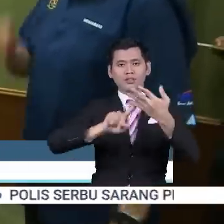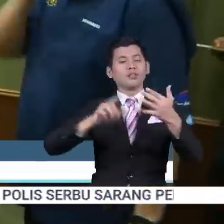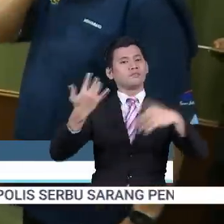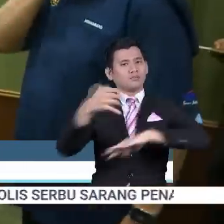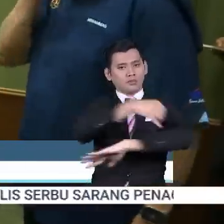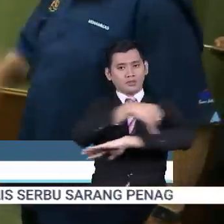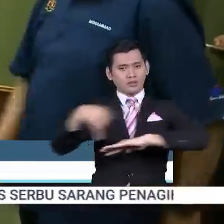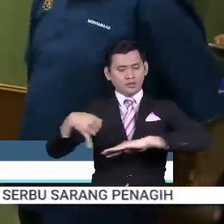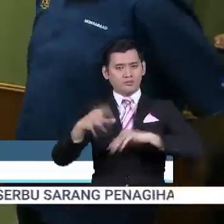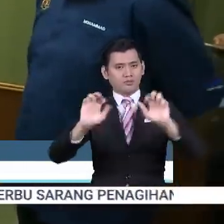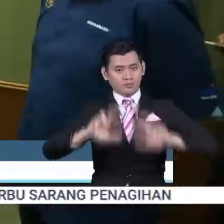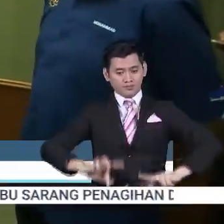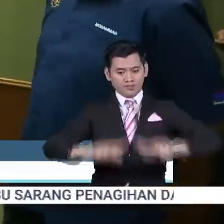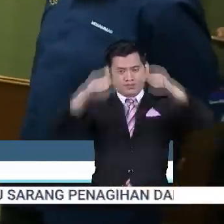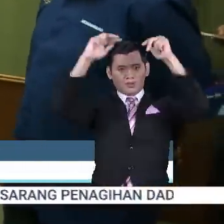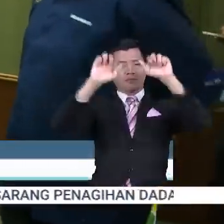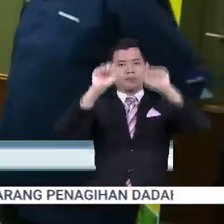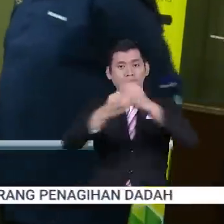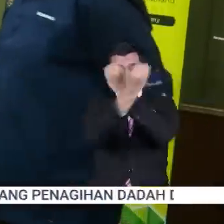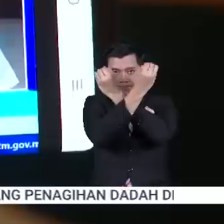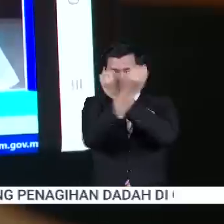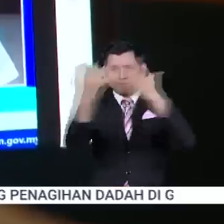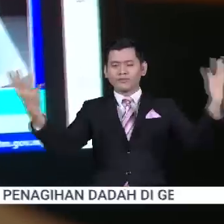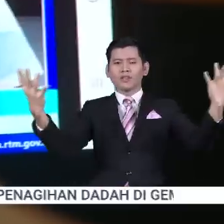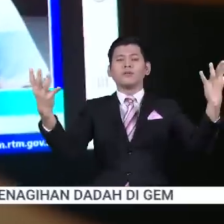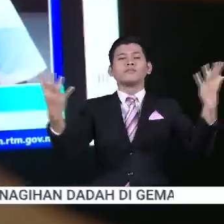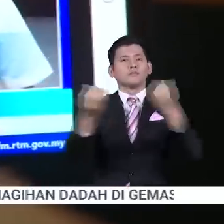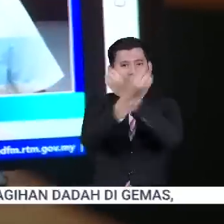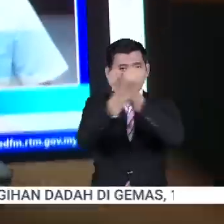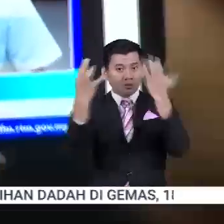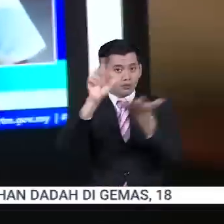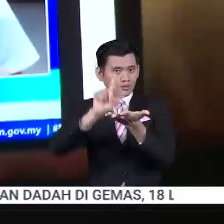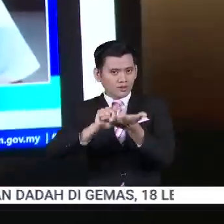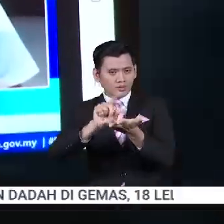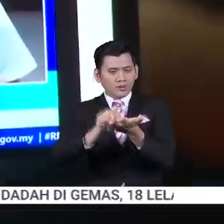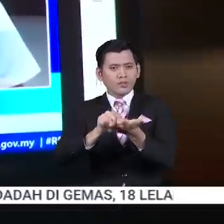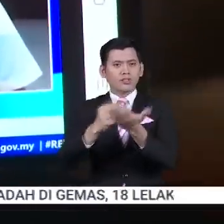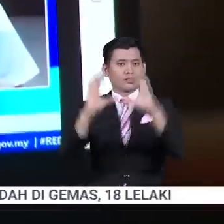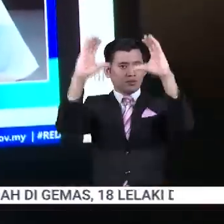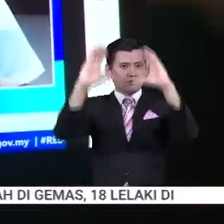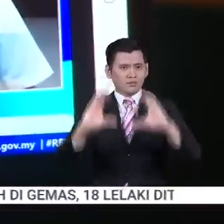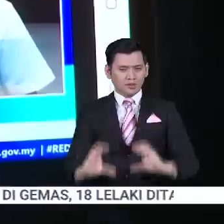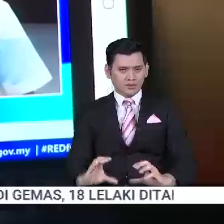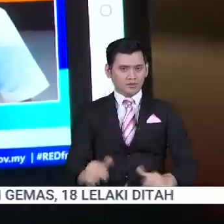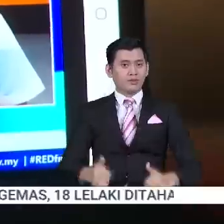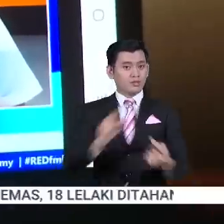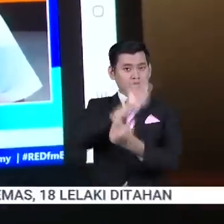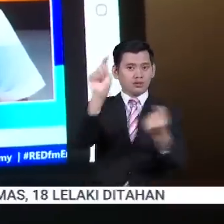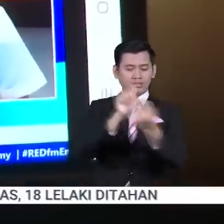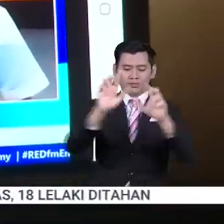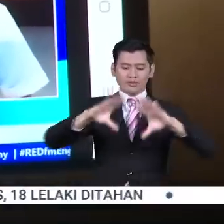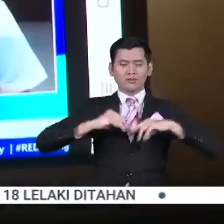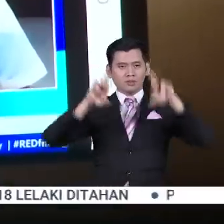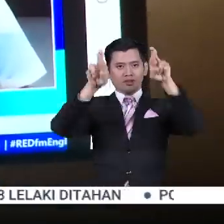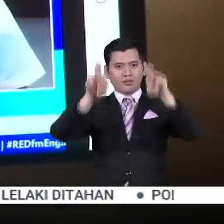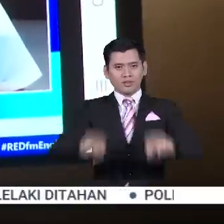infrastruktur. Sekaligus menjamin penyampaian hebahan maklumat RTM sentiasa pada tahap optimum dan diterima rakyat secara